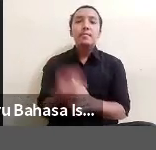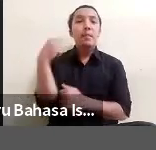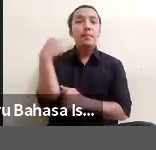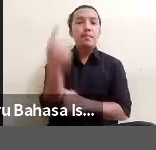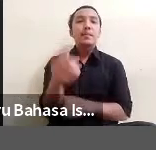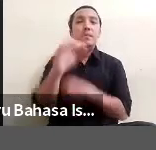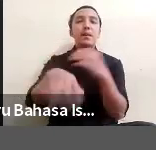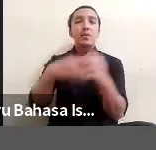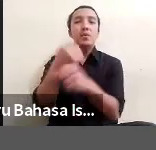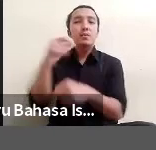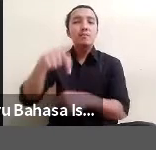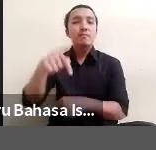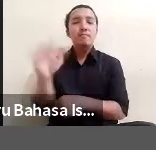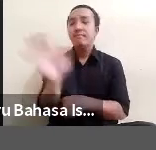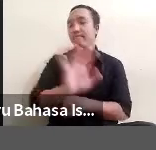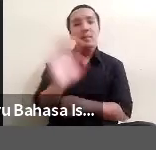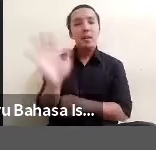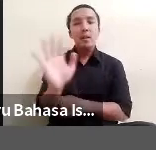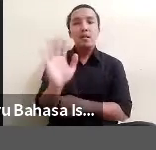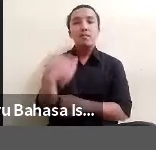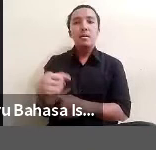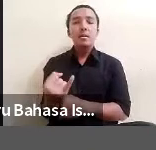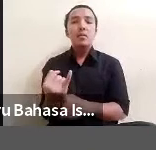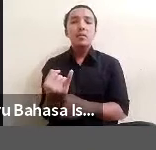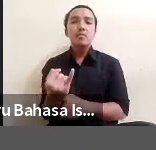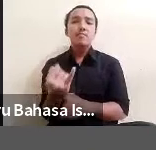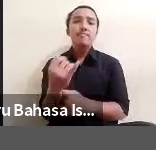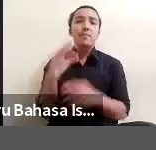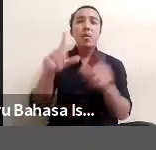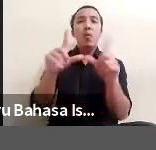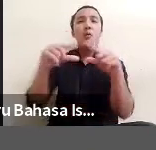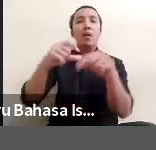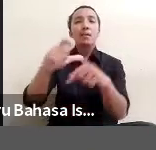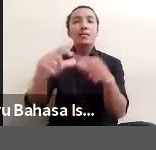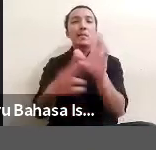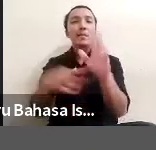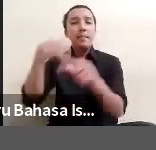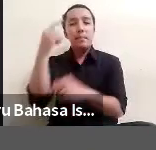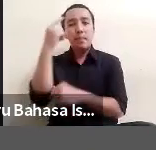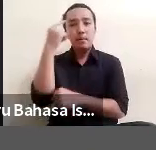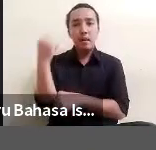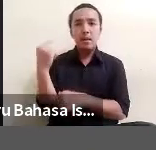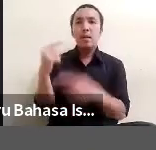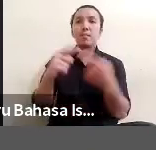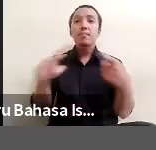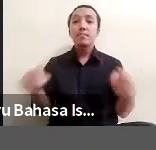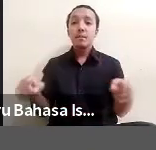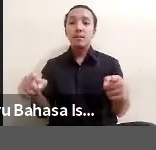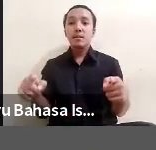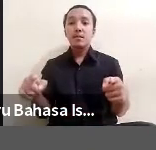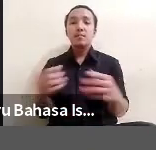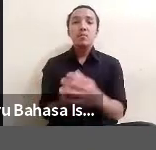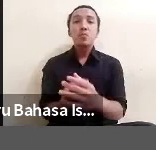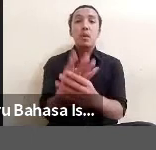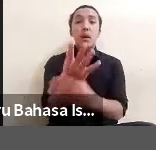ini tidak hanya menjadi wacana pemerintah tapi diwujudkan. Semakin tahun semakin